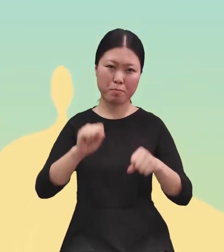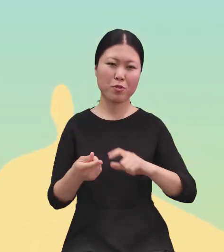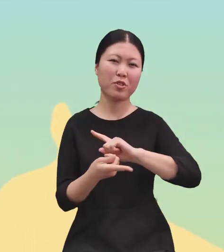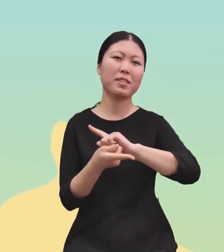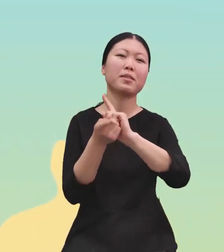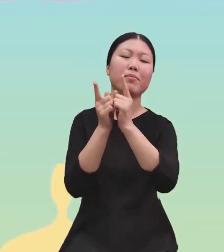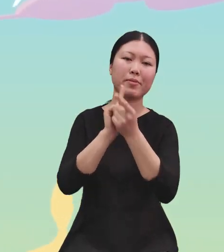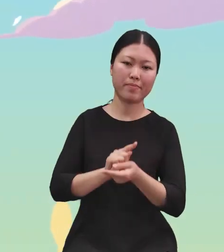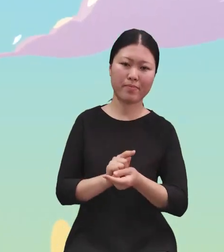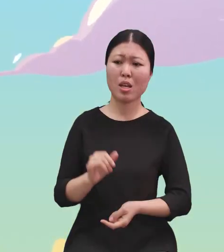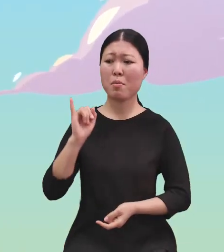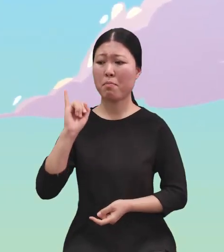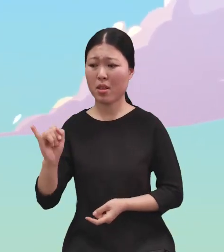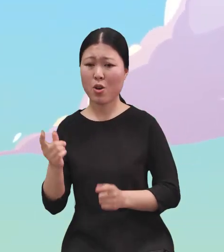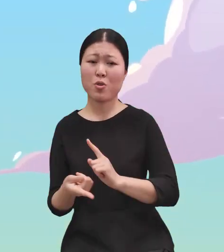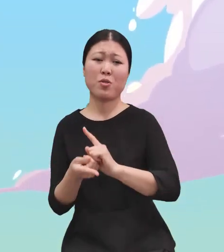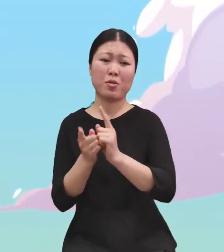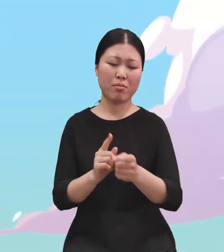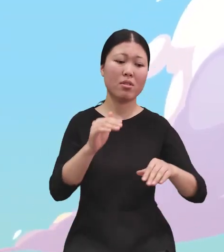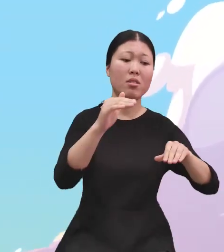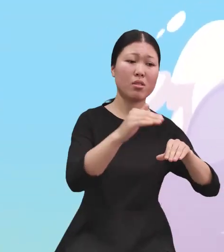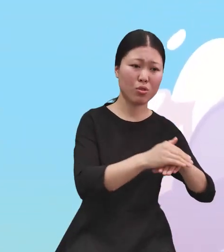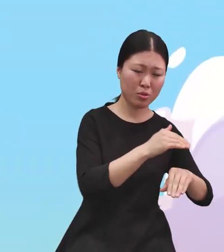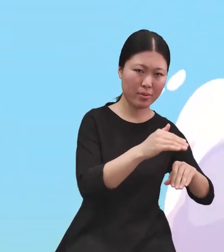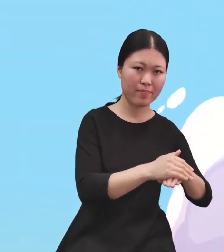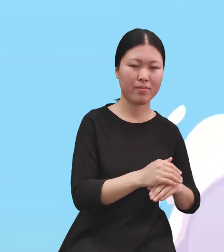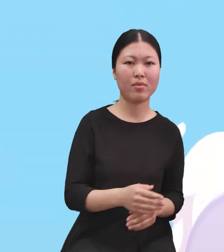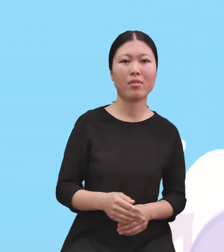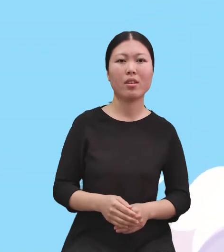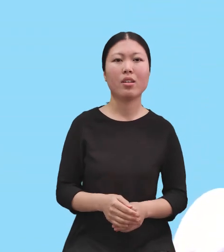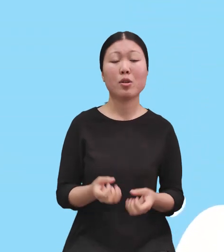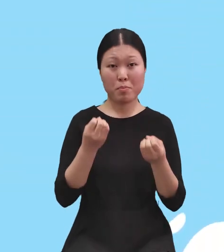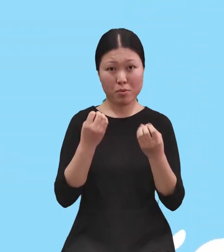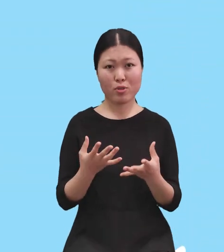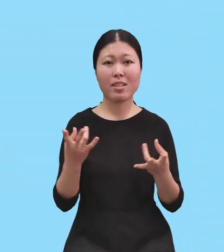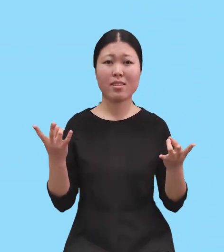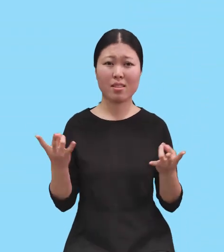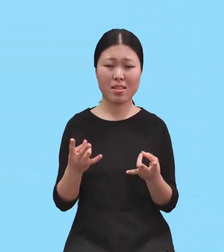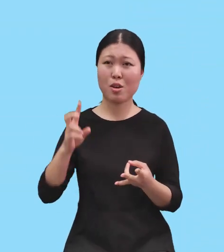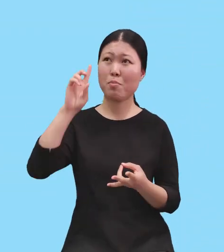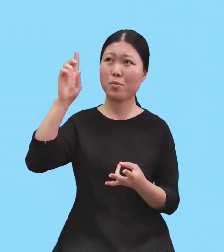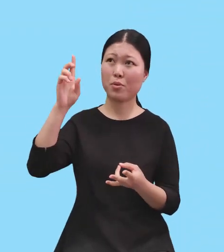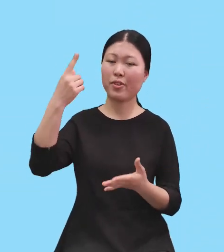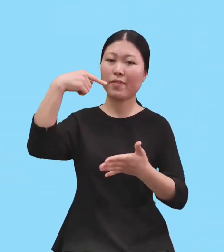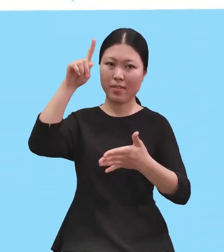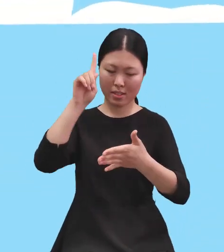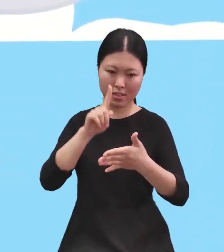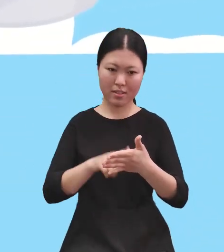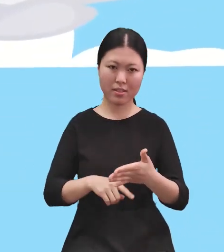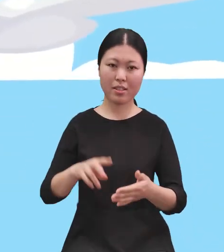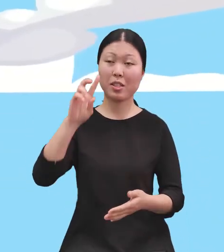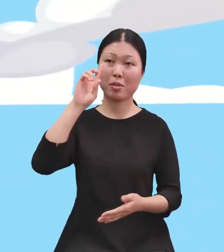асыздықтар ұзды қолдың ұға жол берсек, ұнда ал біздің жолуызды қоғыз күлдірменен қоғызды ұйтты. Ұшондықтан өзің өрдің